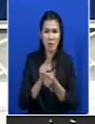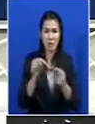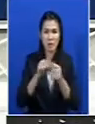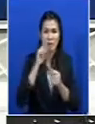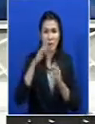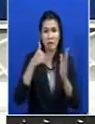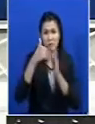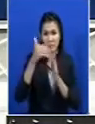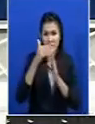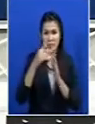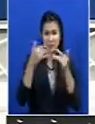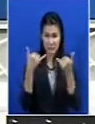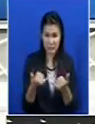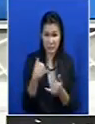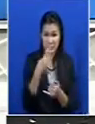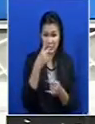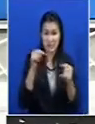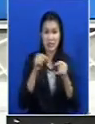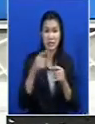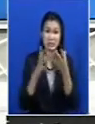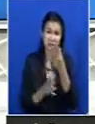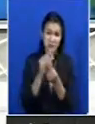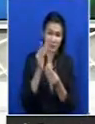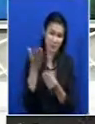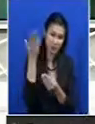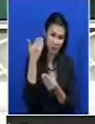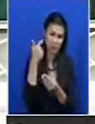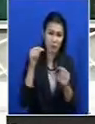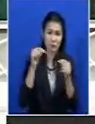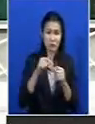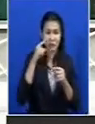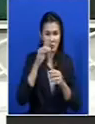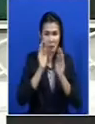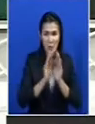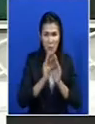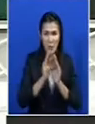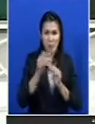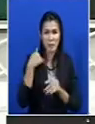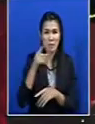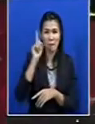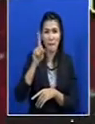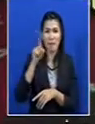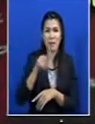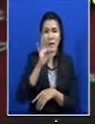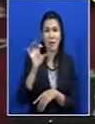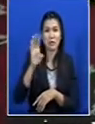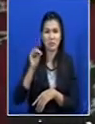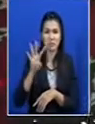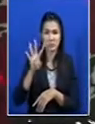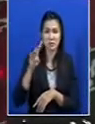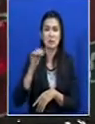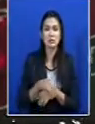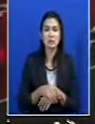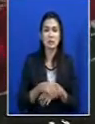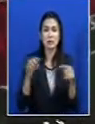ที่ทางภาคเหนือนะครับณเวลานี้ตั้งแต่ช่วงของสัปดาห์ที่ผ่านมาเกิดจุดฮอตสปอตที่สะสมรวมกันนะครับ 1,944 จุด